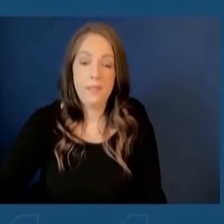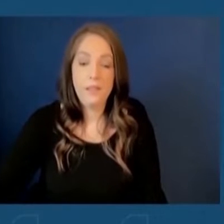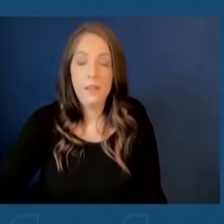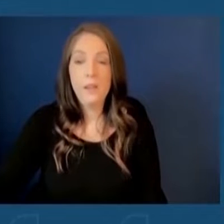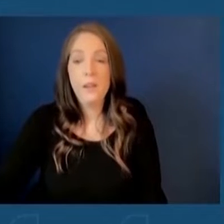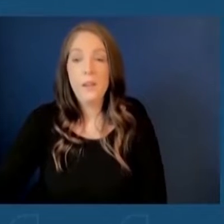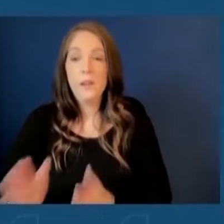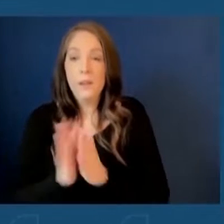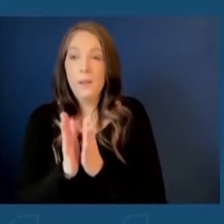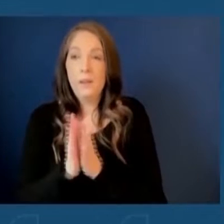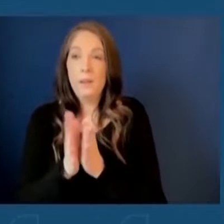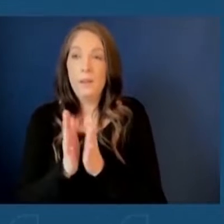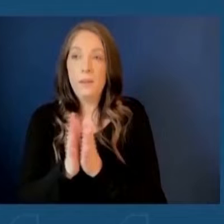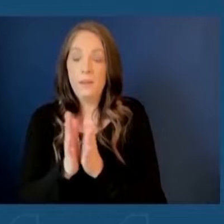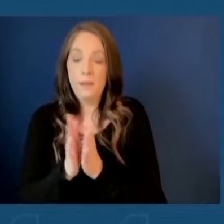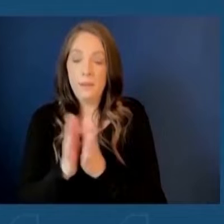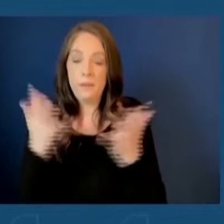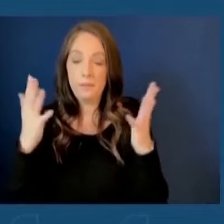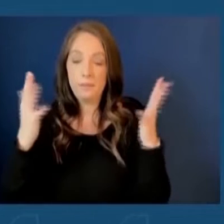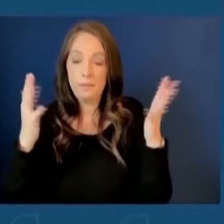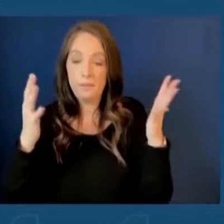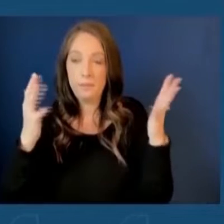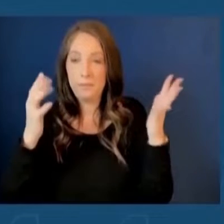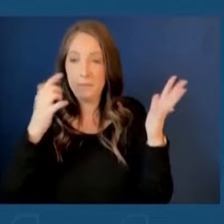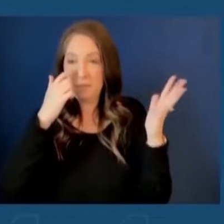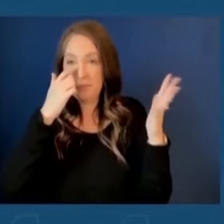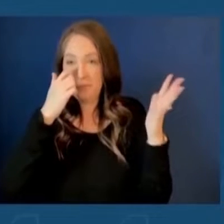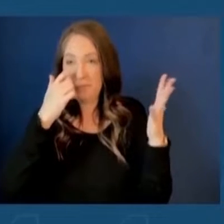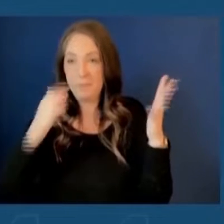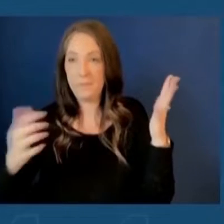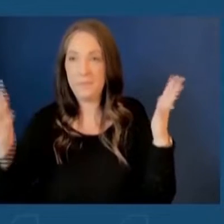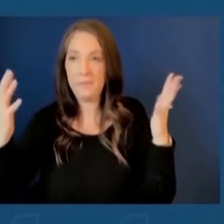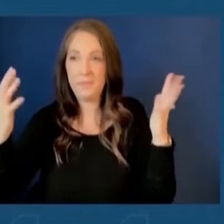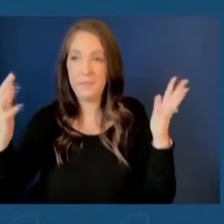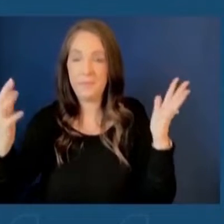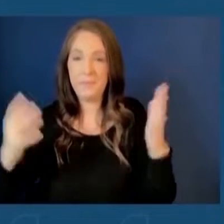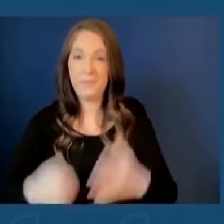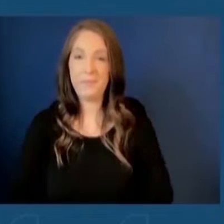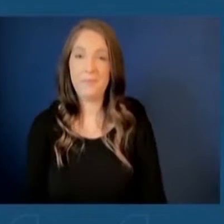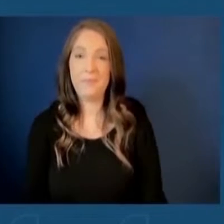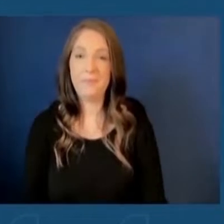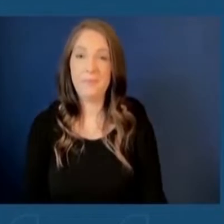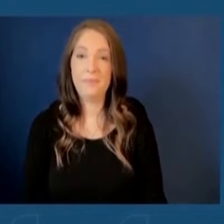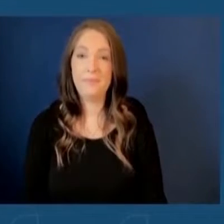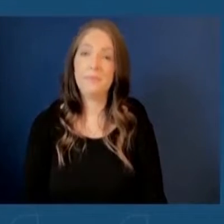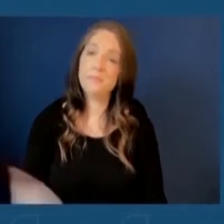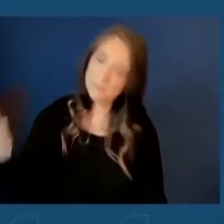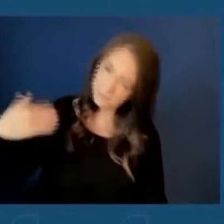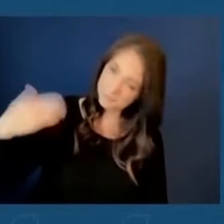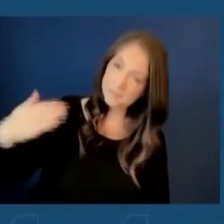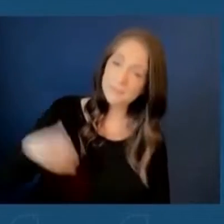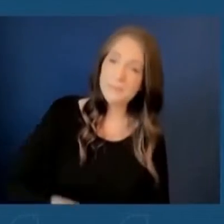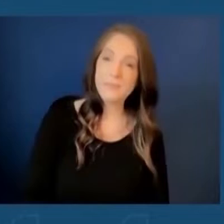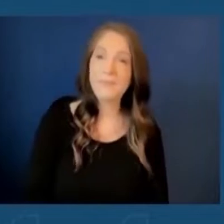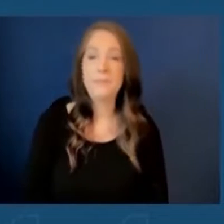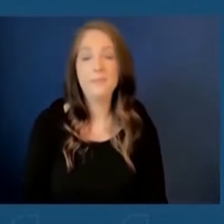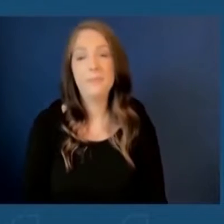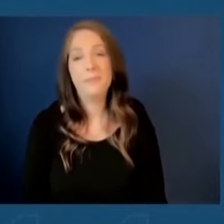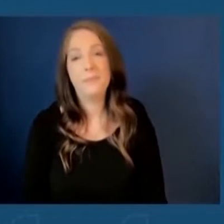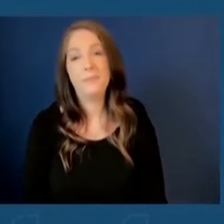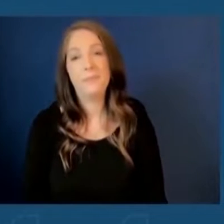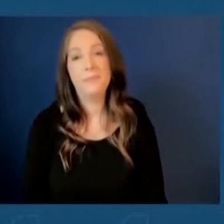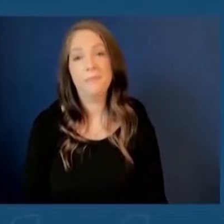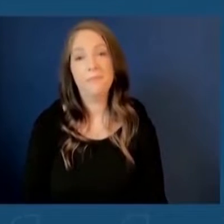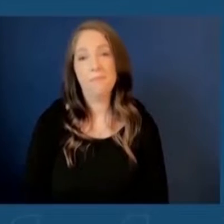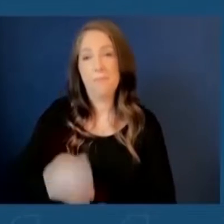芯片制造商美光科技10月4日表示，计划在未来20多年里投资1000亿美元，在纽约州北部建立一个